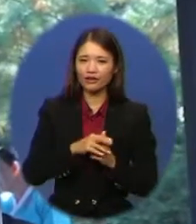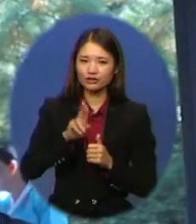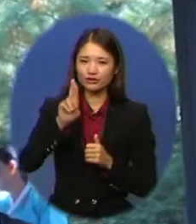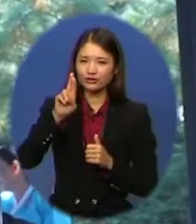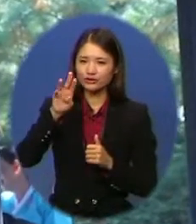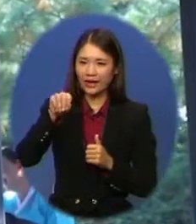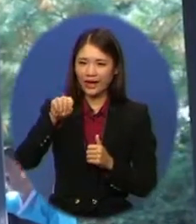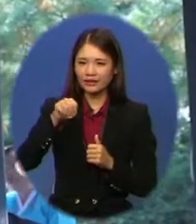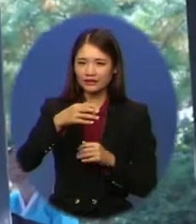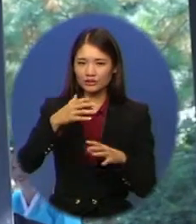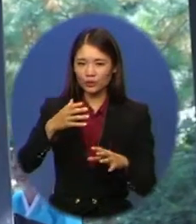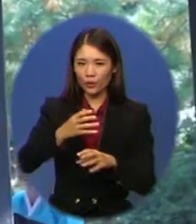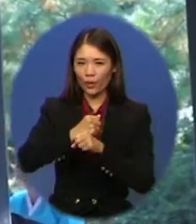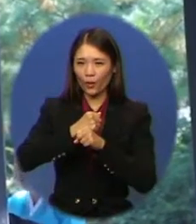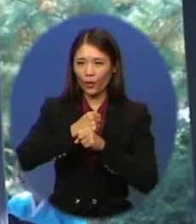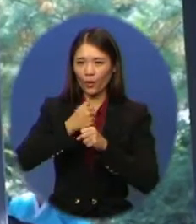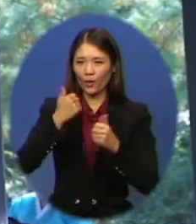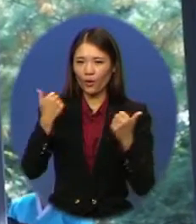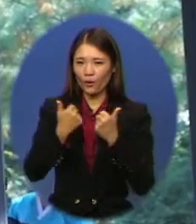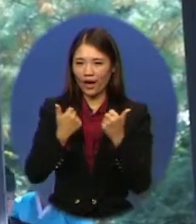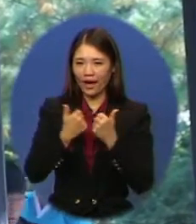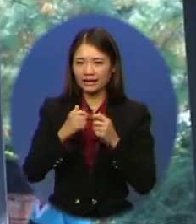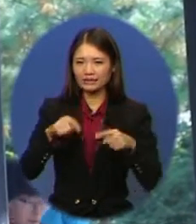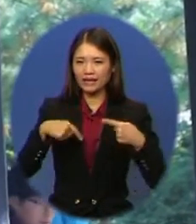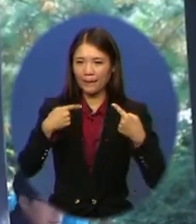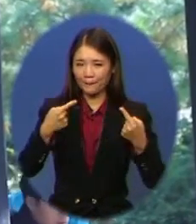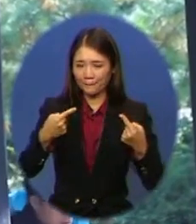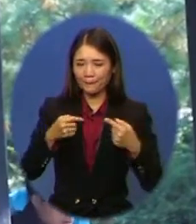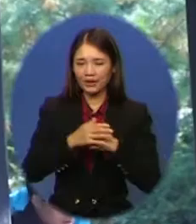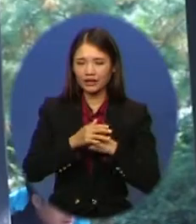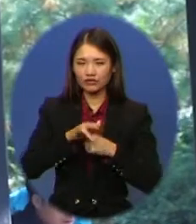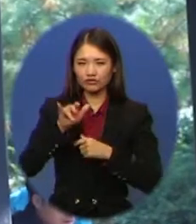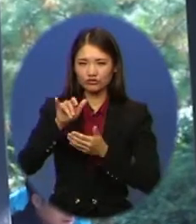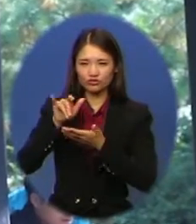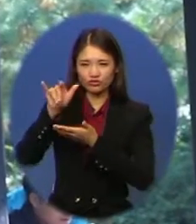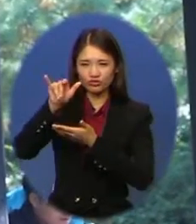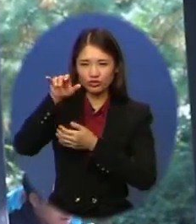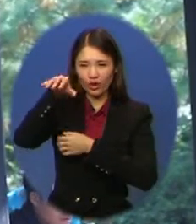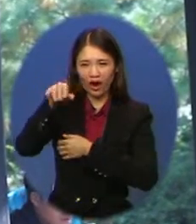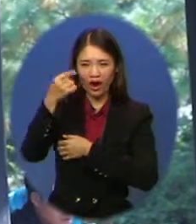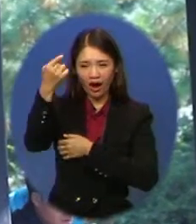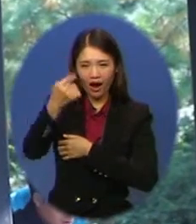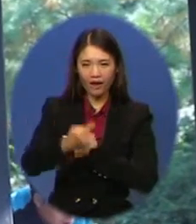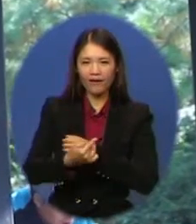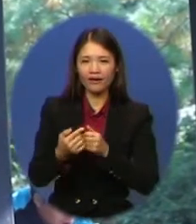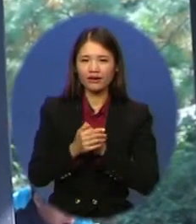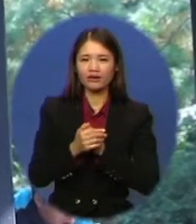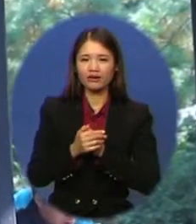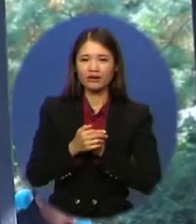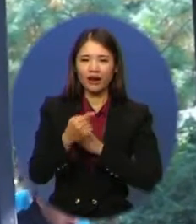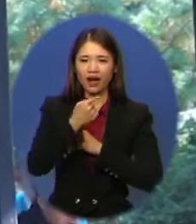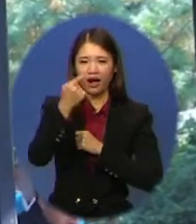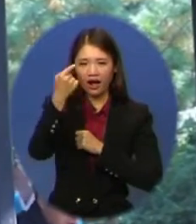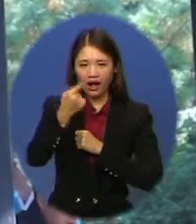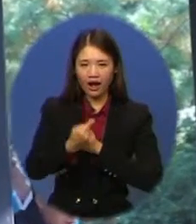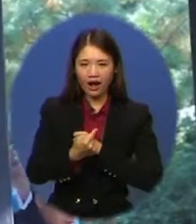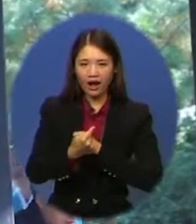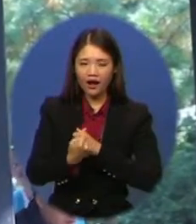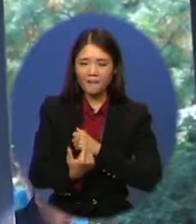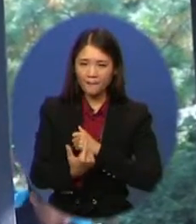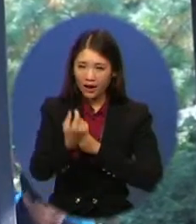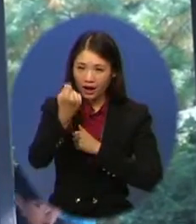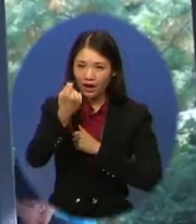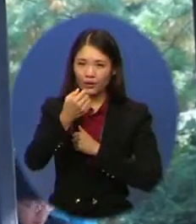총회 참석차 뉴욕에 잠깐 갔다 왔습니다. 근데 이 행사가 갔다 온 즉시 지금 있는 거라서 너무